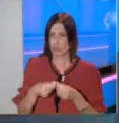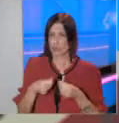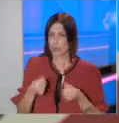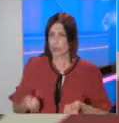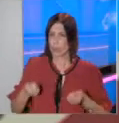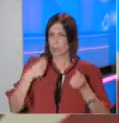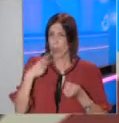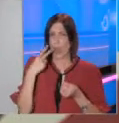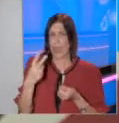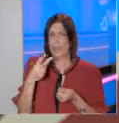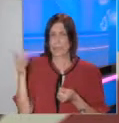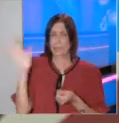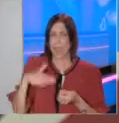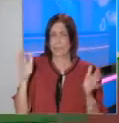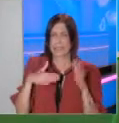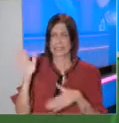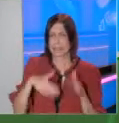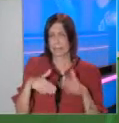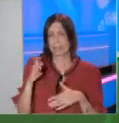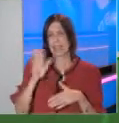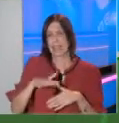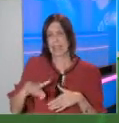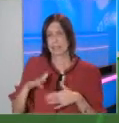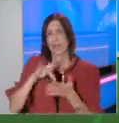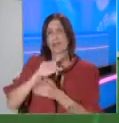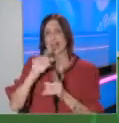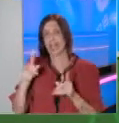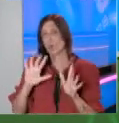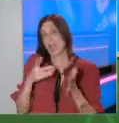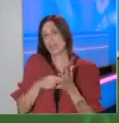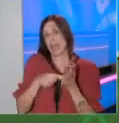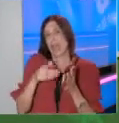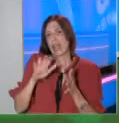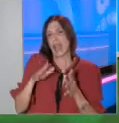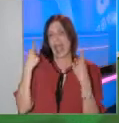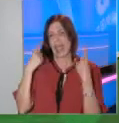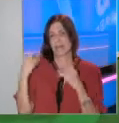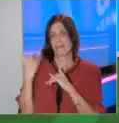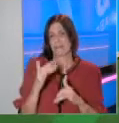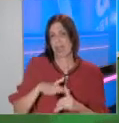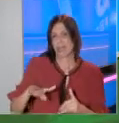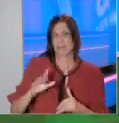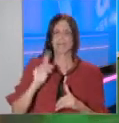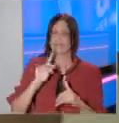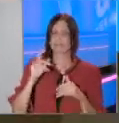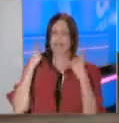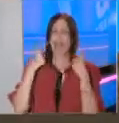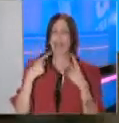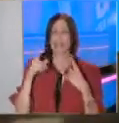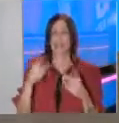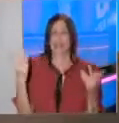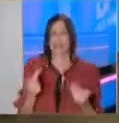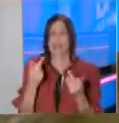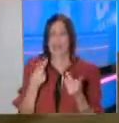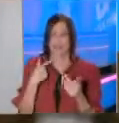רואה שמרביצים לילדים במקומות אחרים, או שהחרדים מגיעים עם יותר ילדים. לא, החרדים הם טרף קל. החרדים הם טרף קל. אתה יודע מה, אם לא